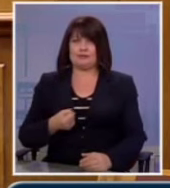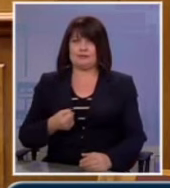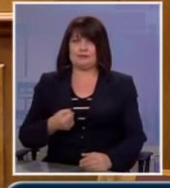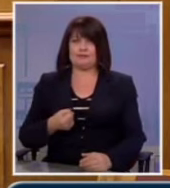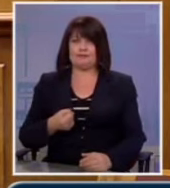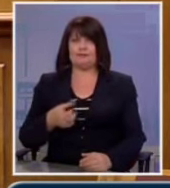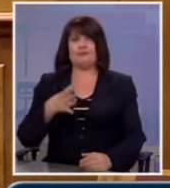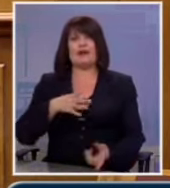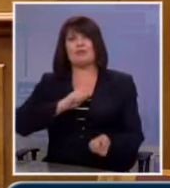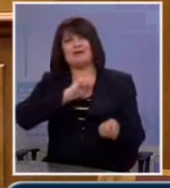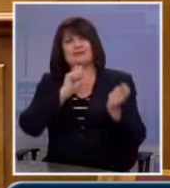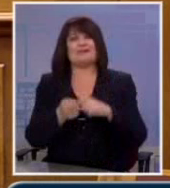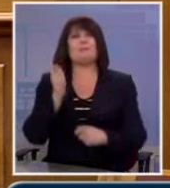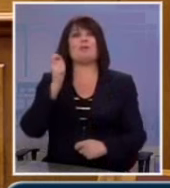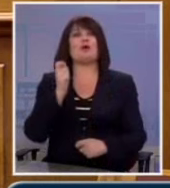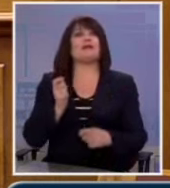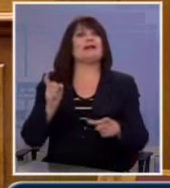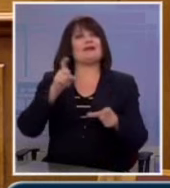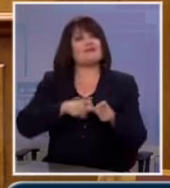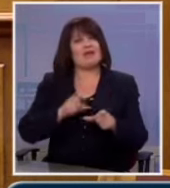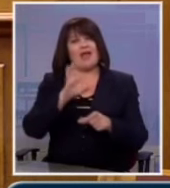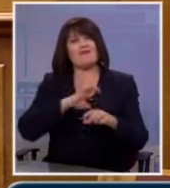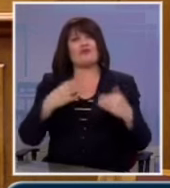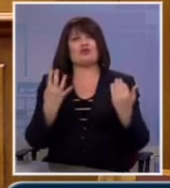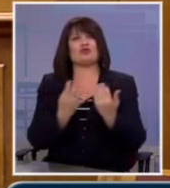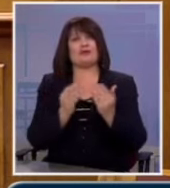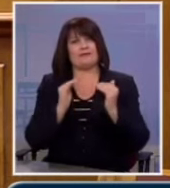και την αλλαγή πολιτικής μέσα στην Ευρωζώνη.